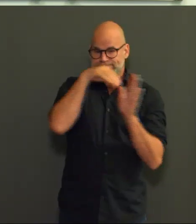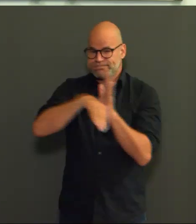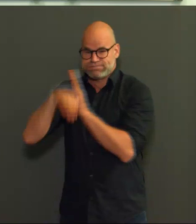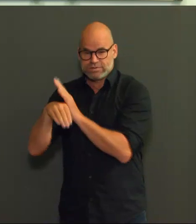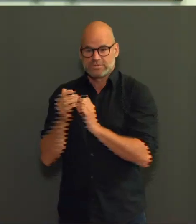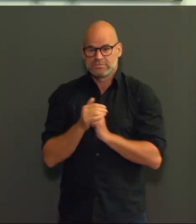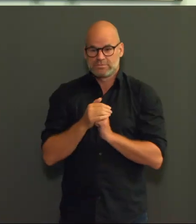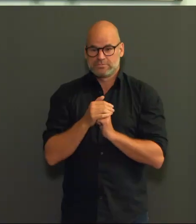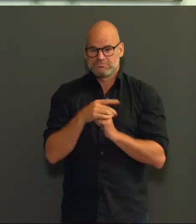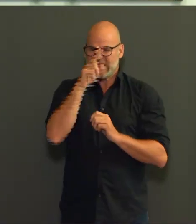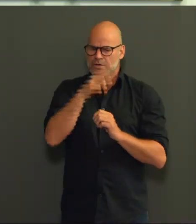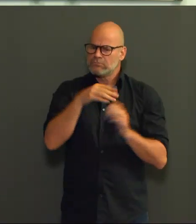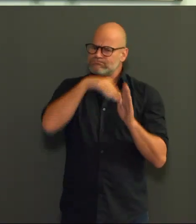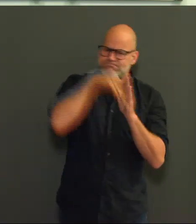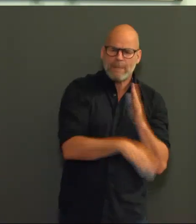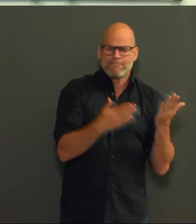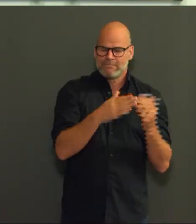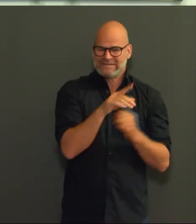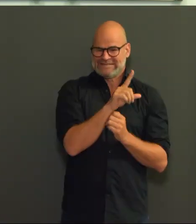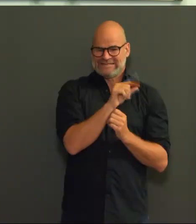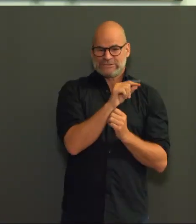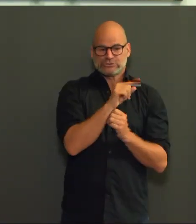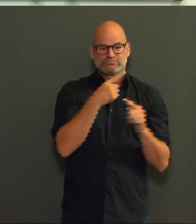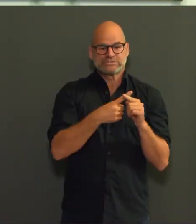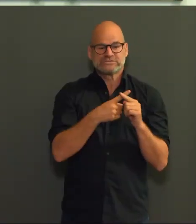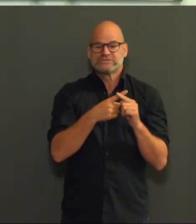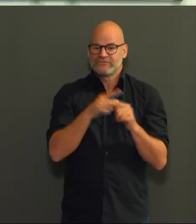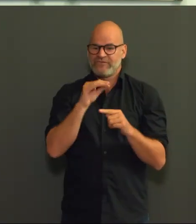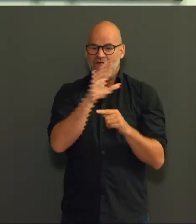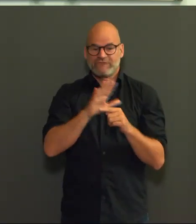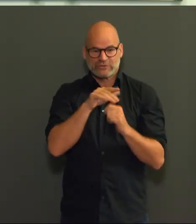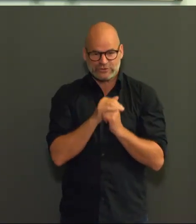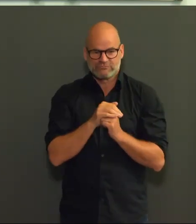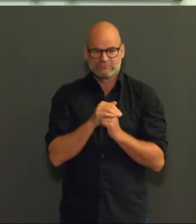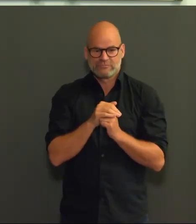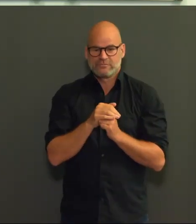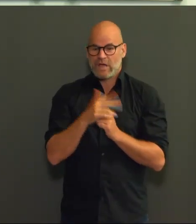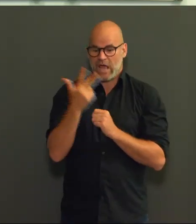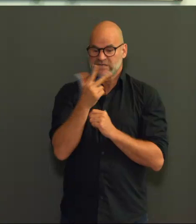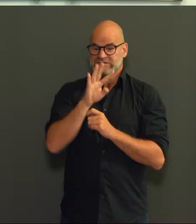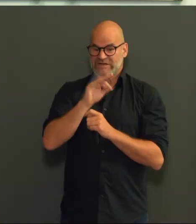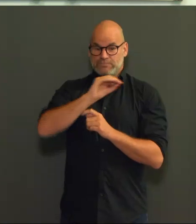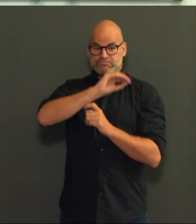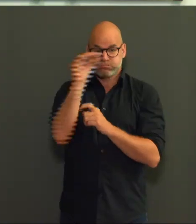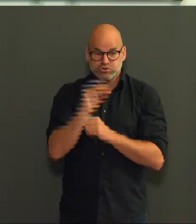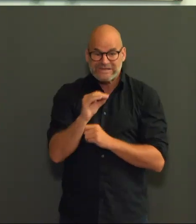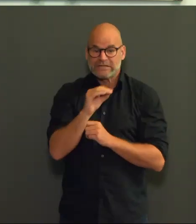50ers, met min 48% op weekbasis in beide leeftijdscategorieën.